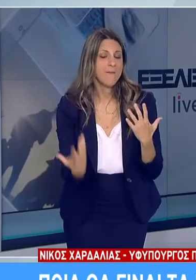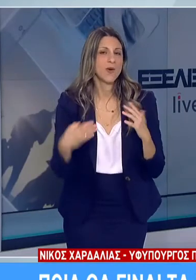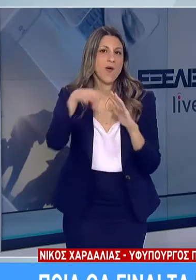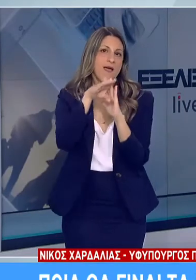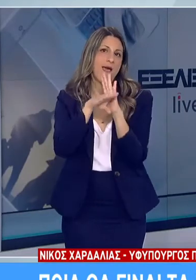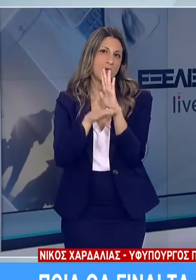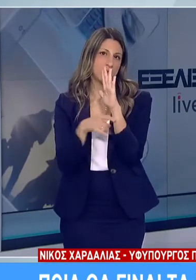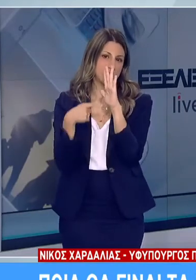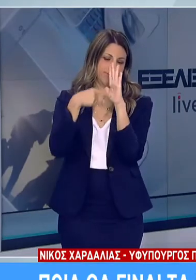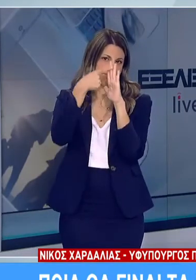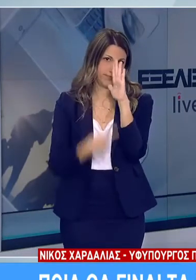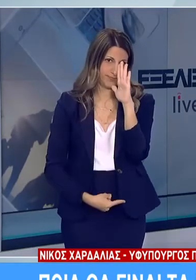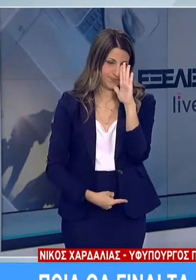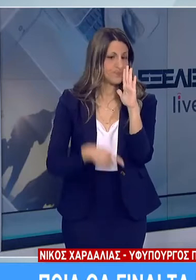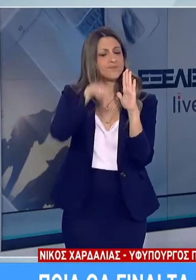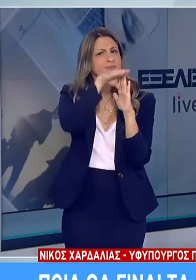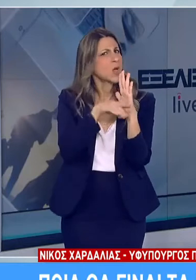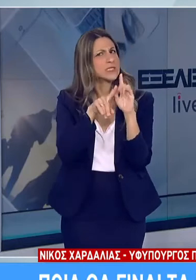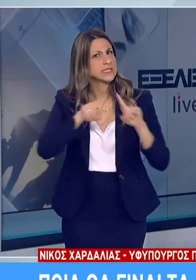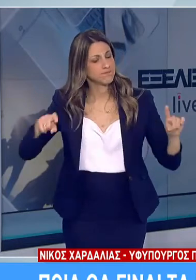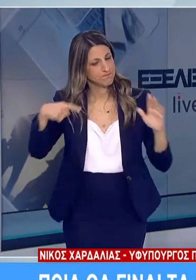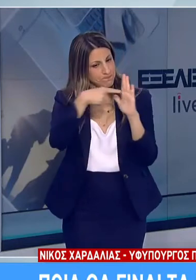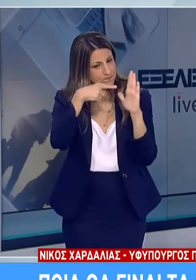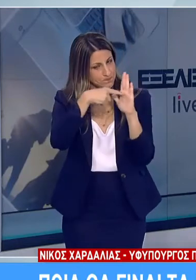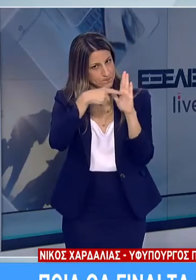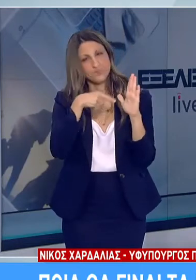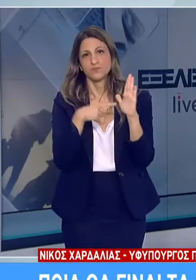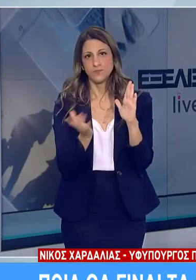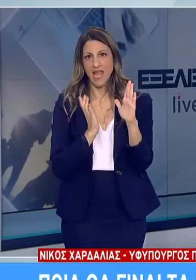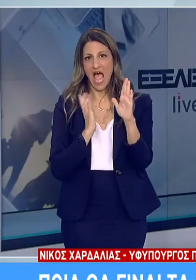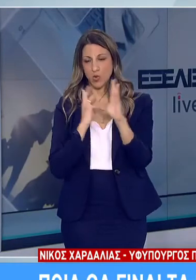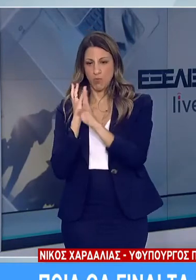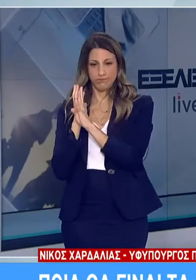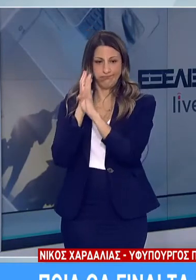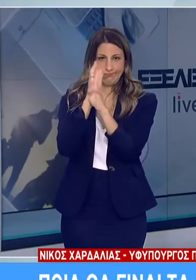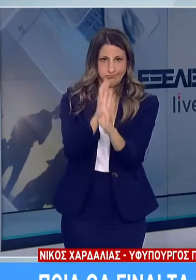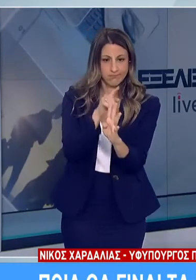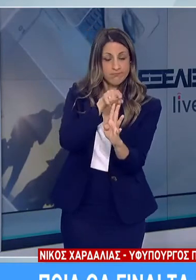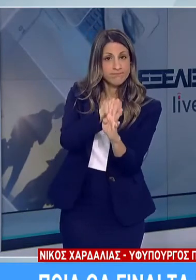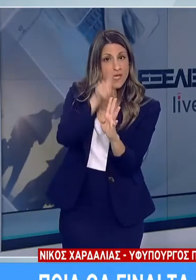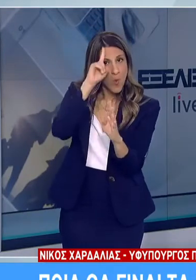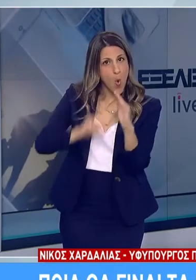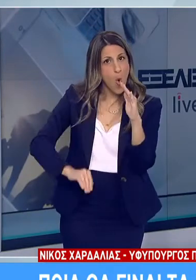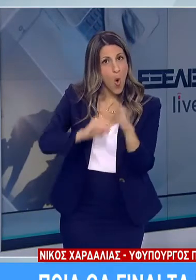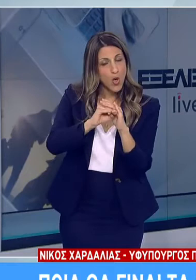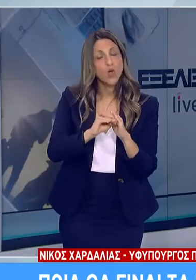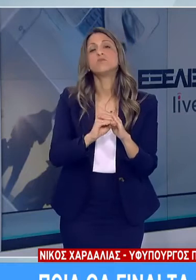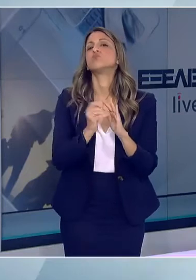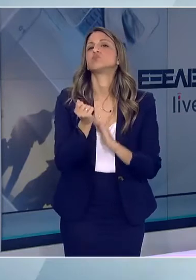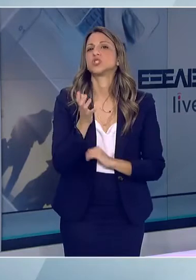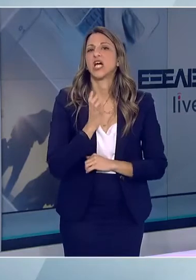λεπτομερείς κανόνες και όρους. Πιο συγκεκριμένα, σε ελεγχόμενες ως προς την είσοδο οργανωμένες παραλίες, ο μέγιστος αριθμός